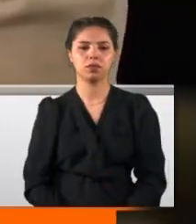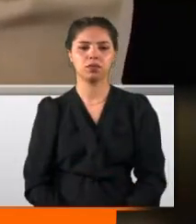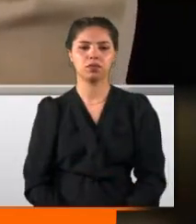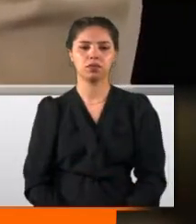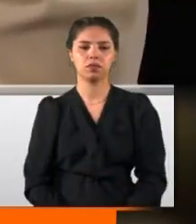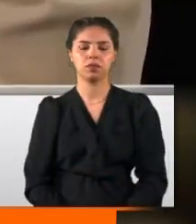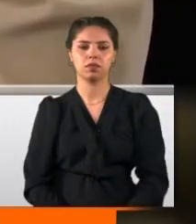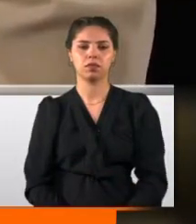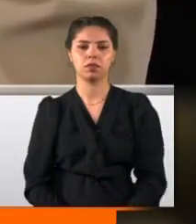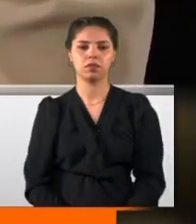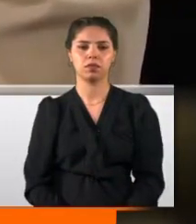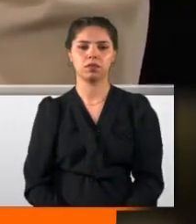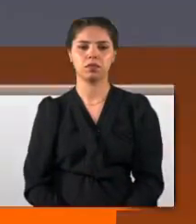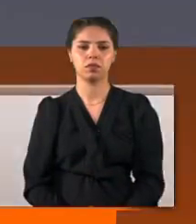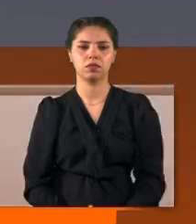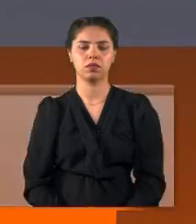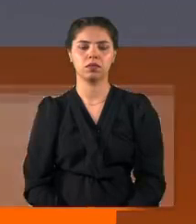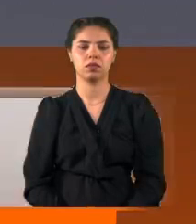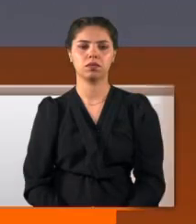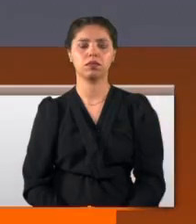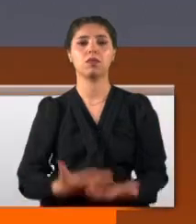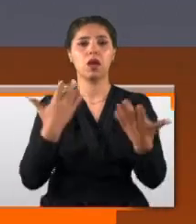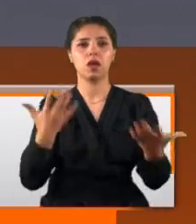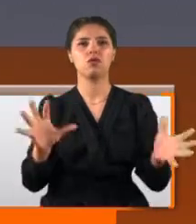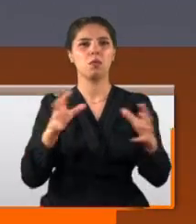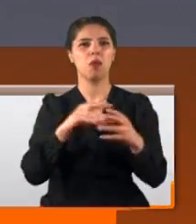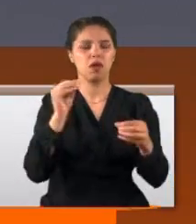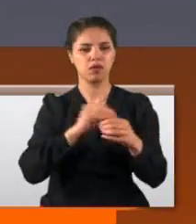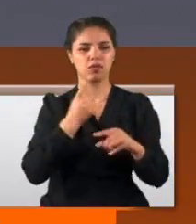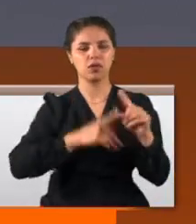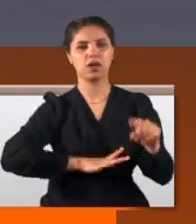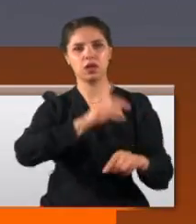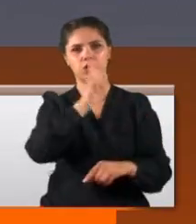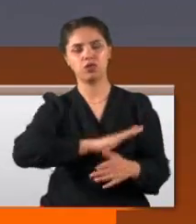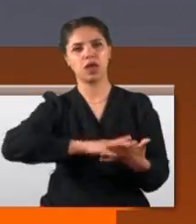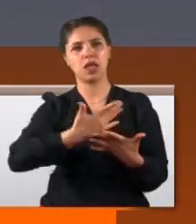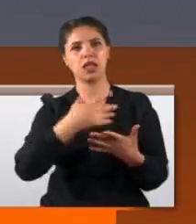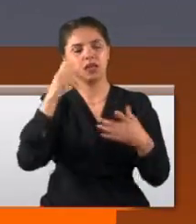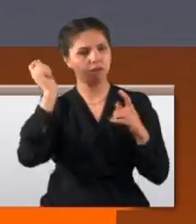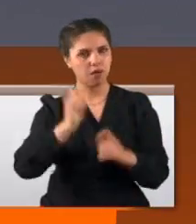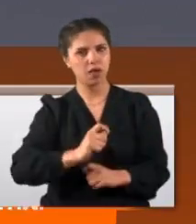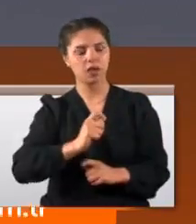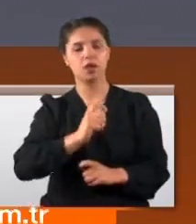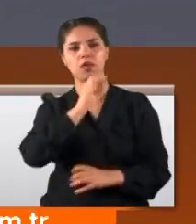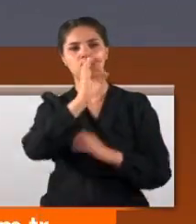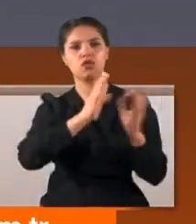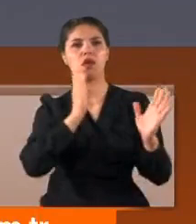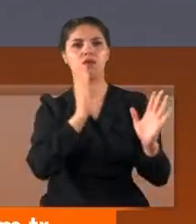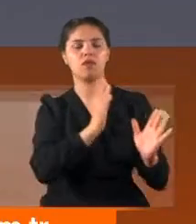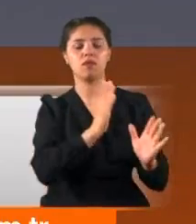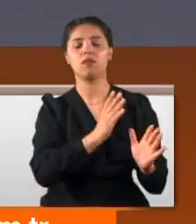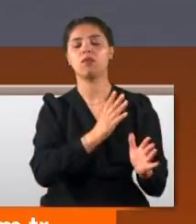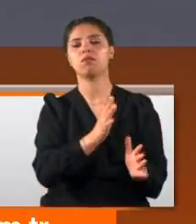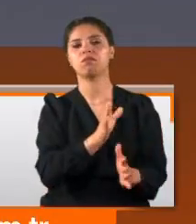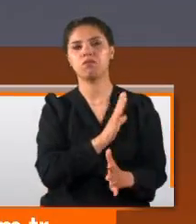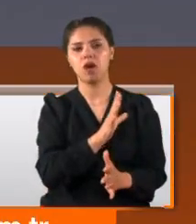ben haksızlık edilmesini asla arzu etmem. Ancak parti içinde Kılıçdaroğlu istifa etsin çağrıları hız kesmiyor. Son